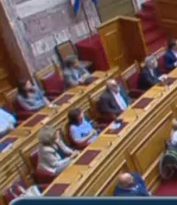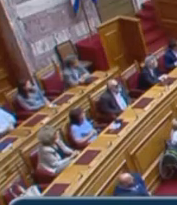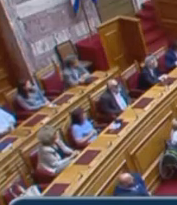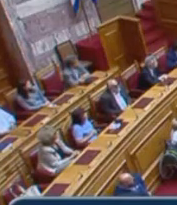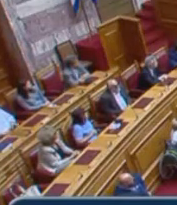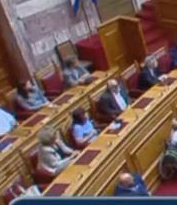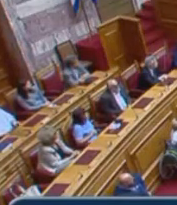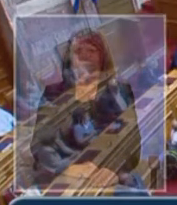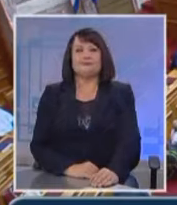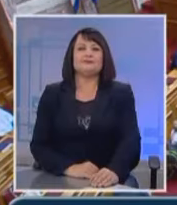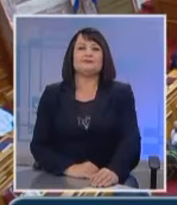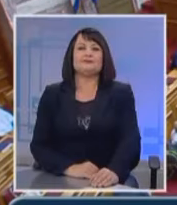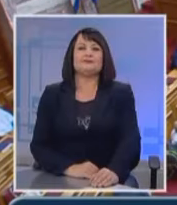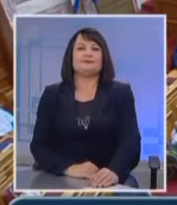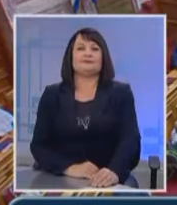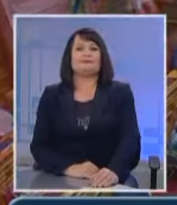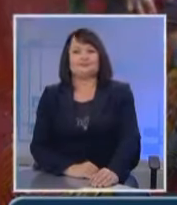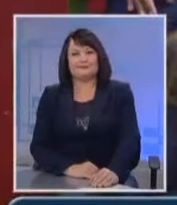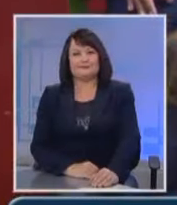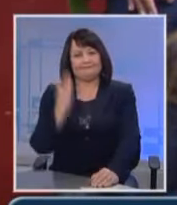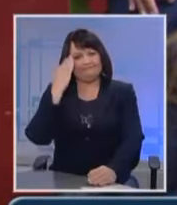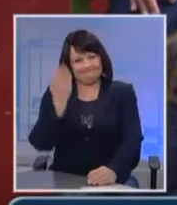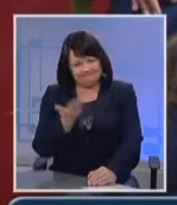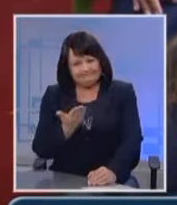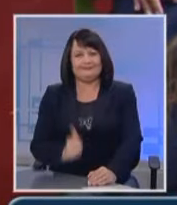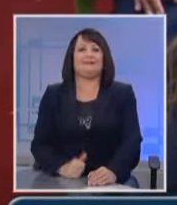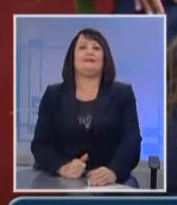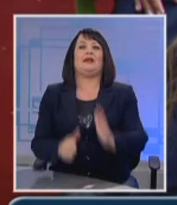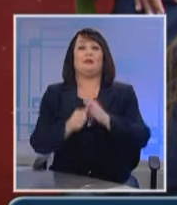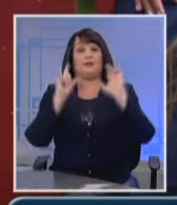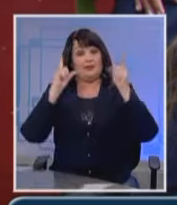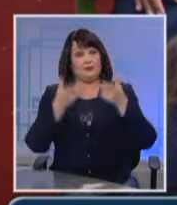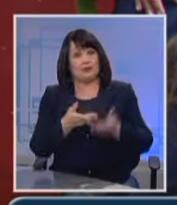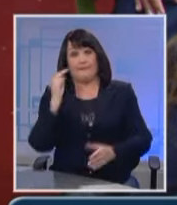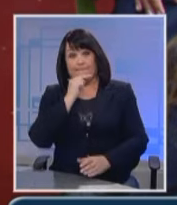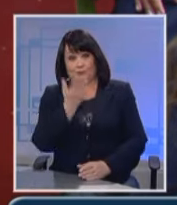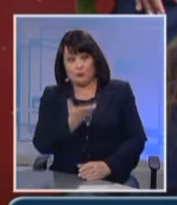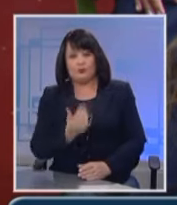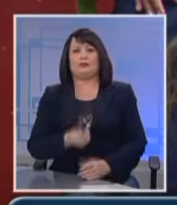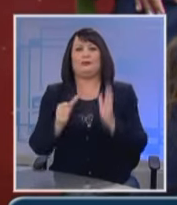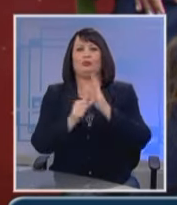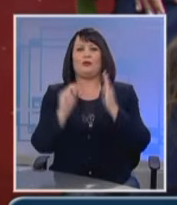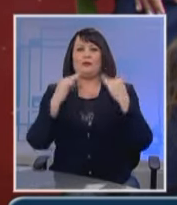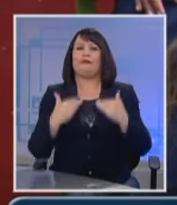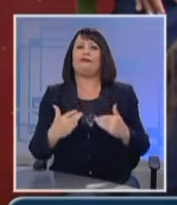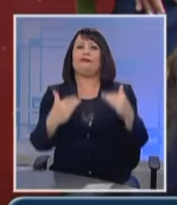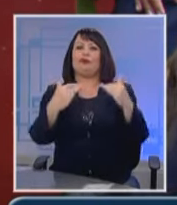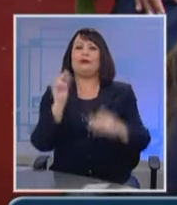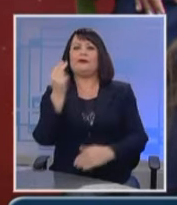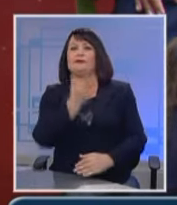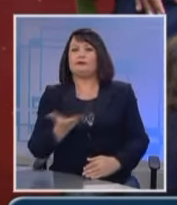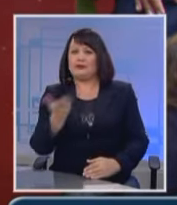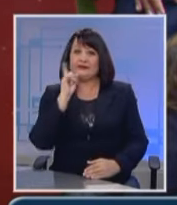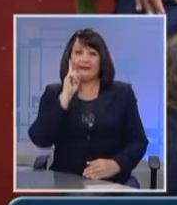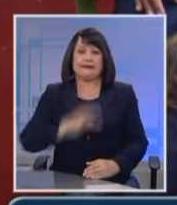Καλησπέρα σας και από μένα. Κύριε Πρόεδρε της Δημοκρατίας, κύριε Πρωθυπουργέ, κύριε Πρόεδρε της Βουλής, κύριοι βουλευτές,